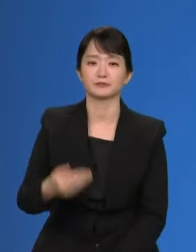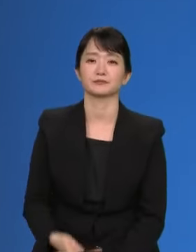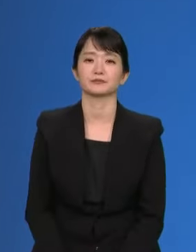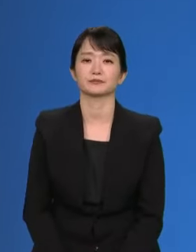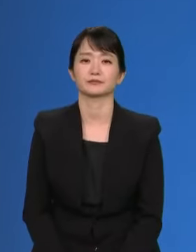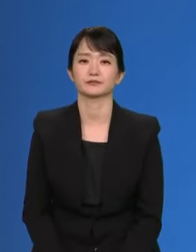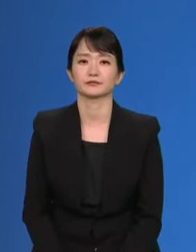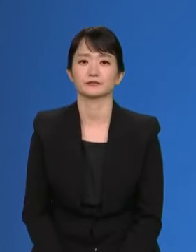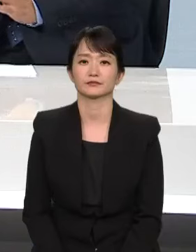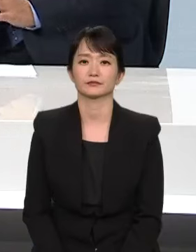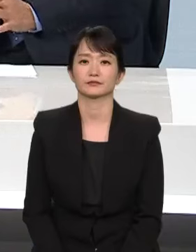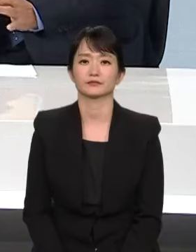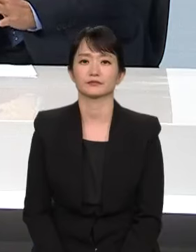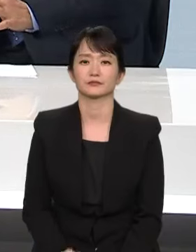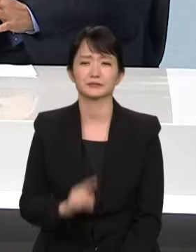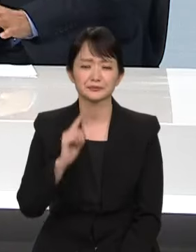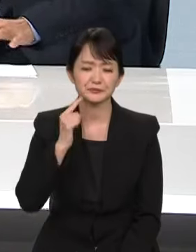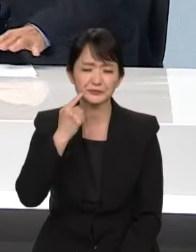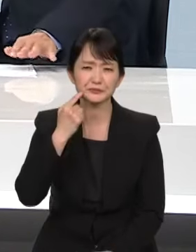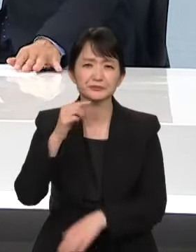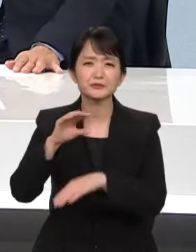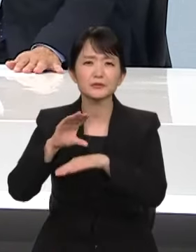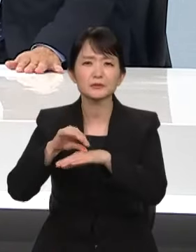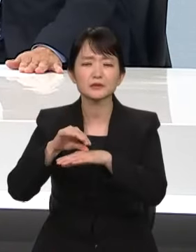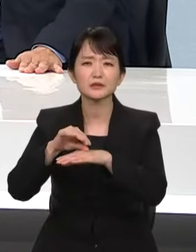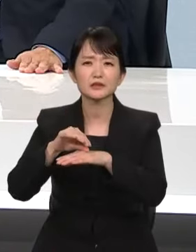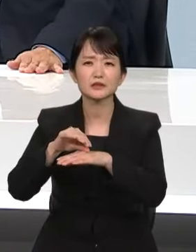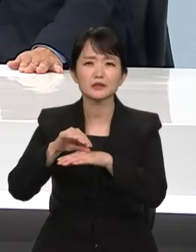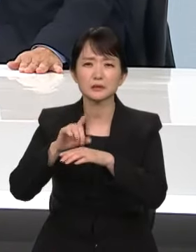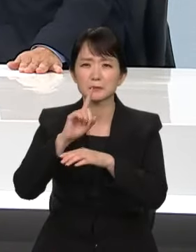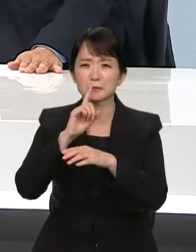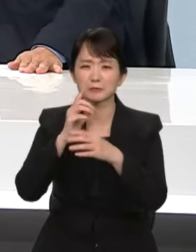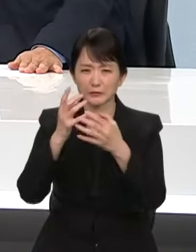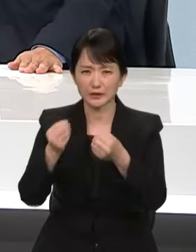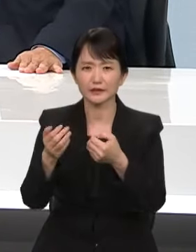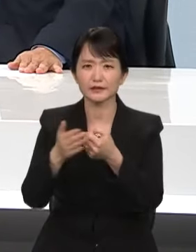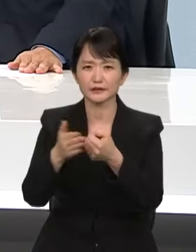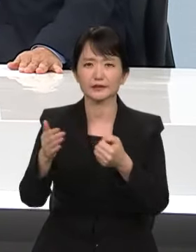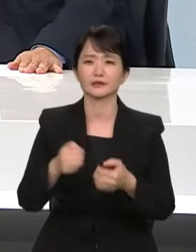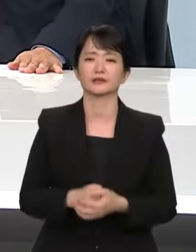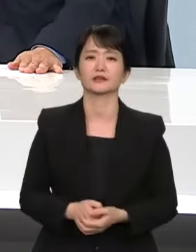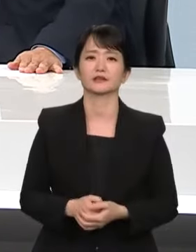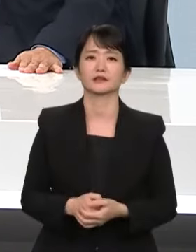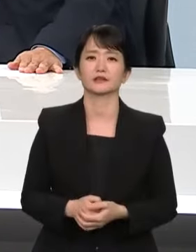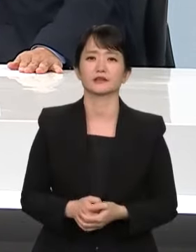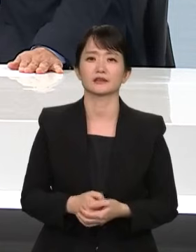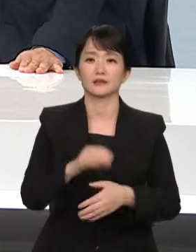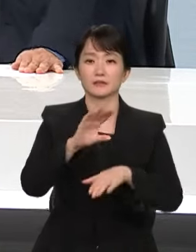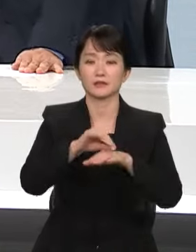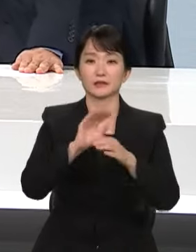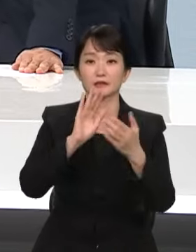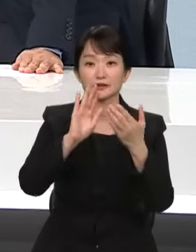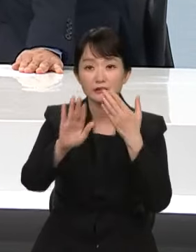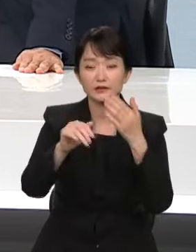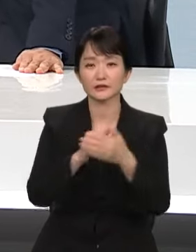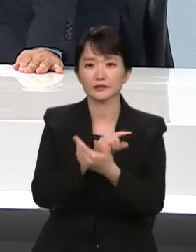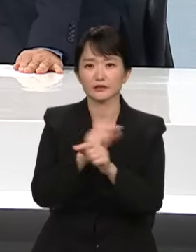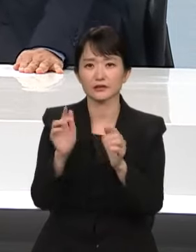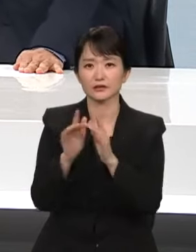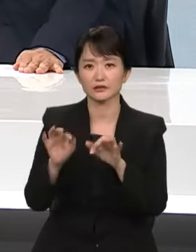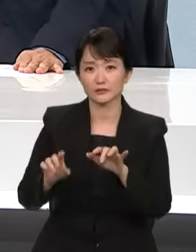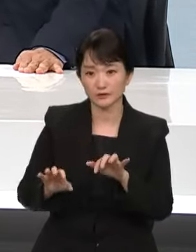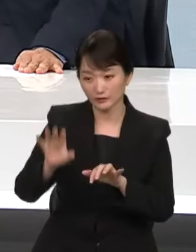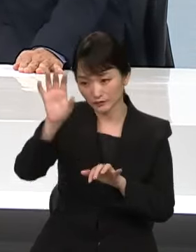것이고요. 그렇죠. 결국 미화 방송이라는 지적들이 많다 보니까 이미 당시에 그 방영 직후였습니다. 지난 2월 여러